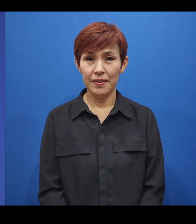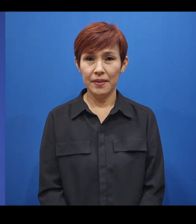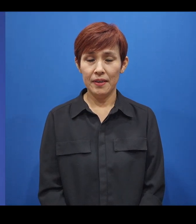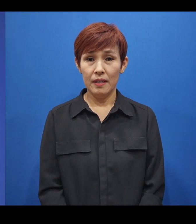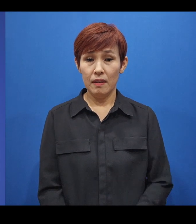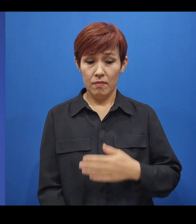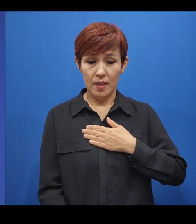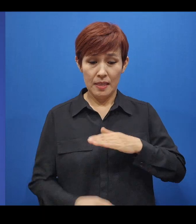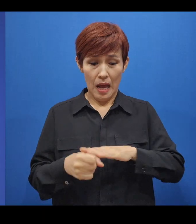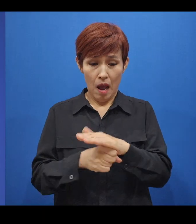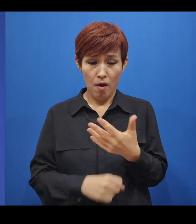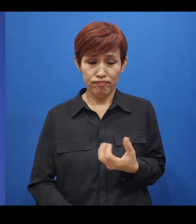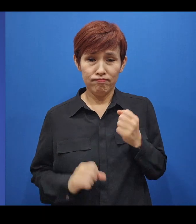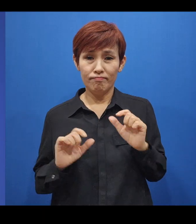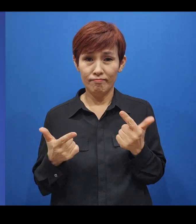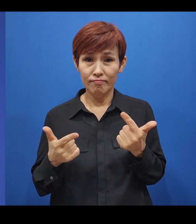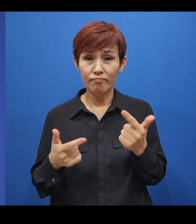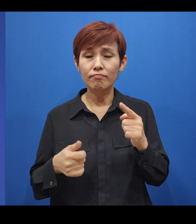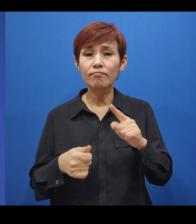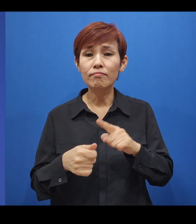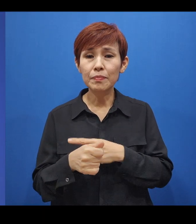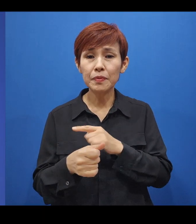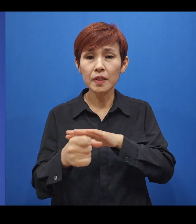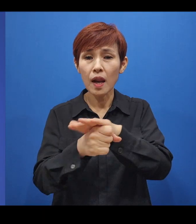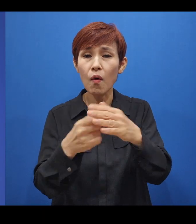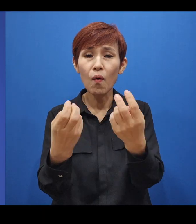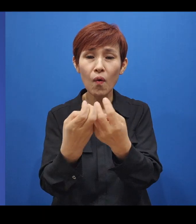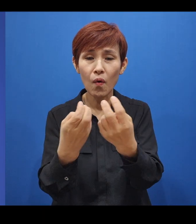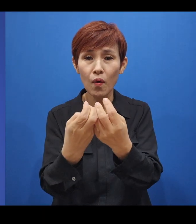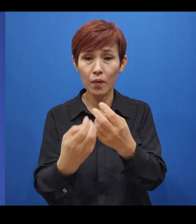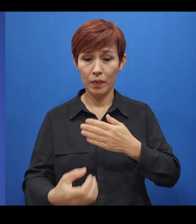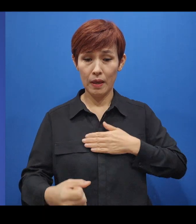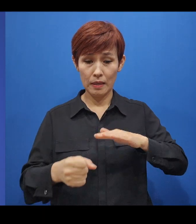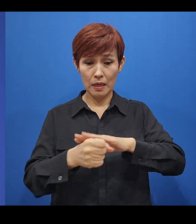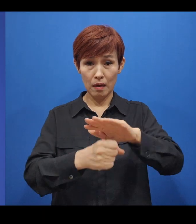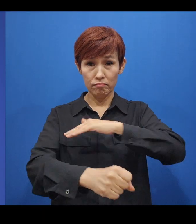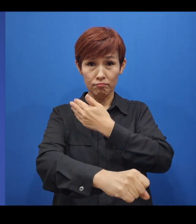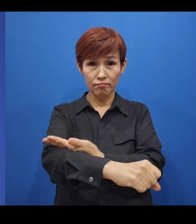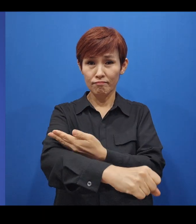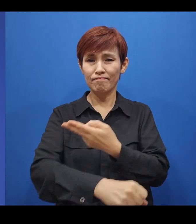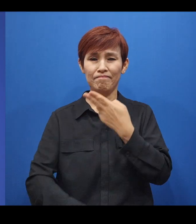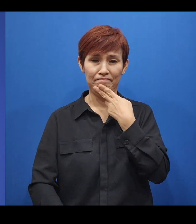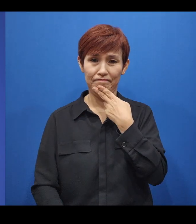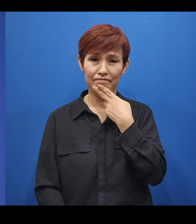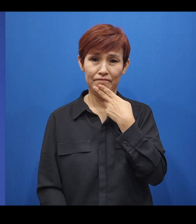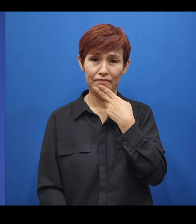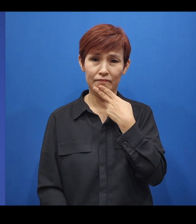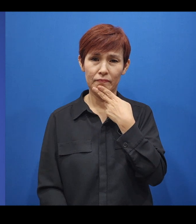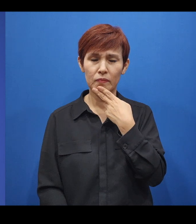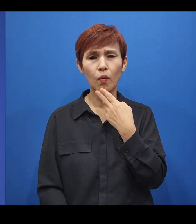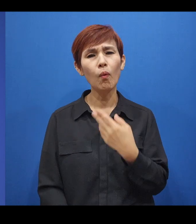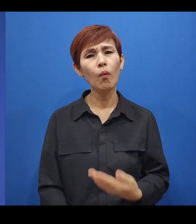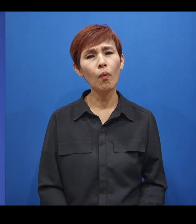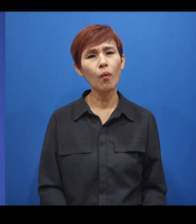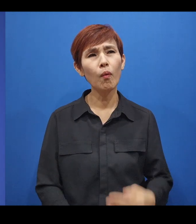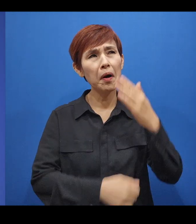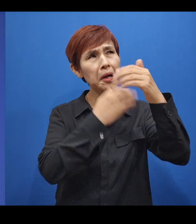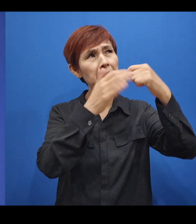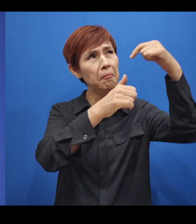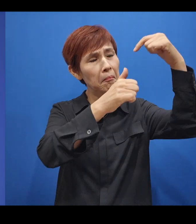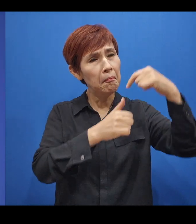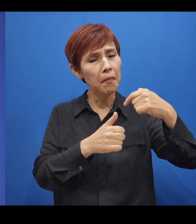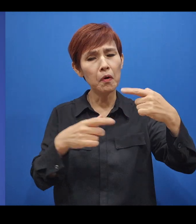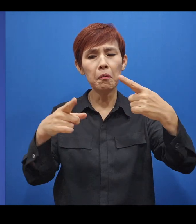사랑이 내 소속이 아닌데, 나는 사랑할 능력이 없는데, 그런데 원수도 사랑하라고